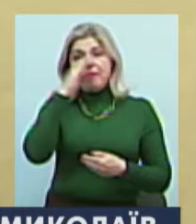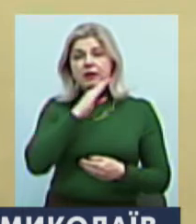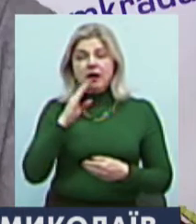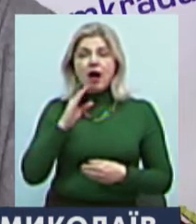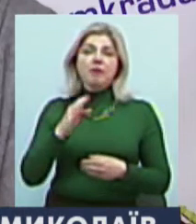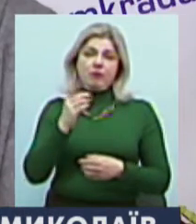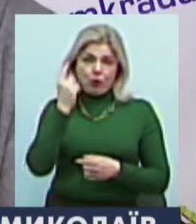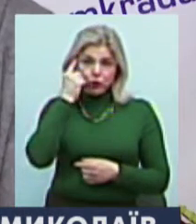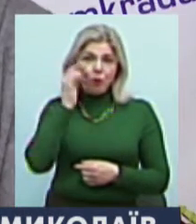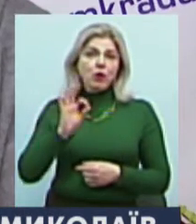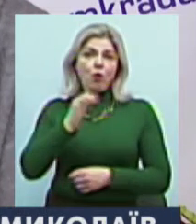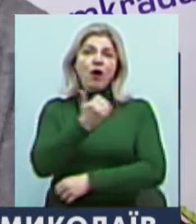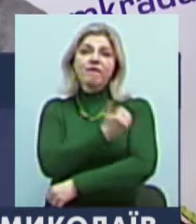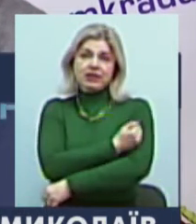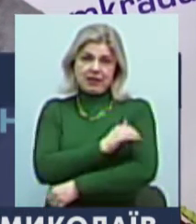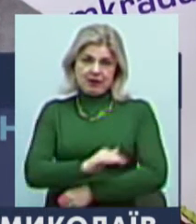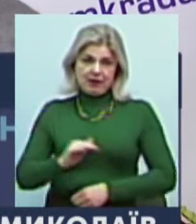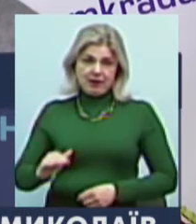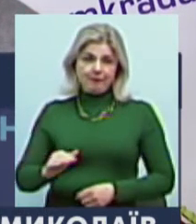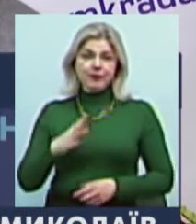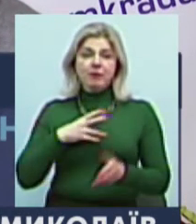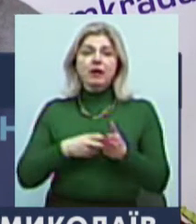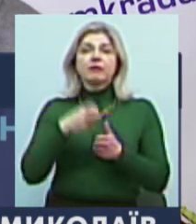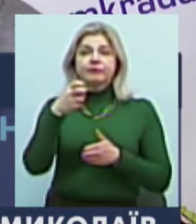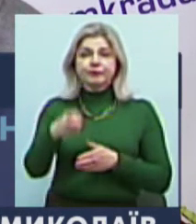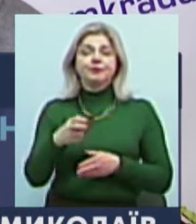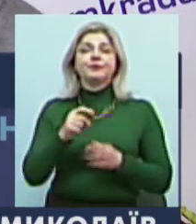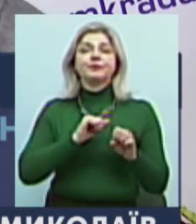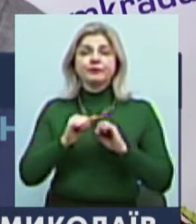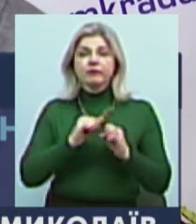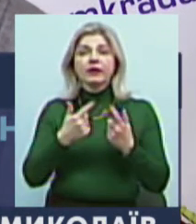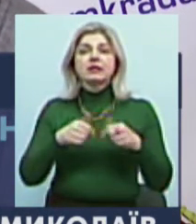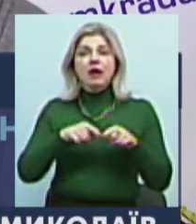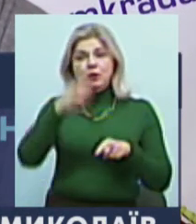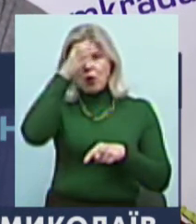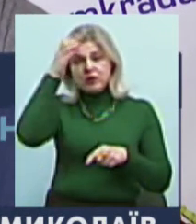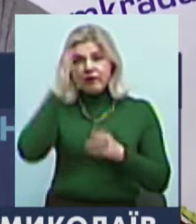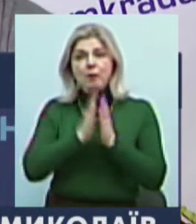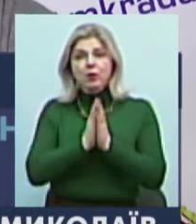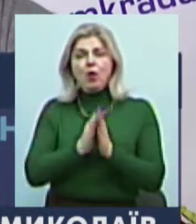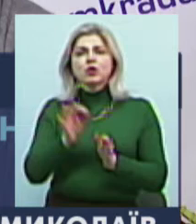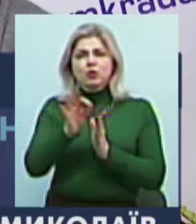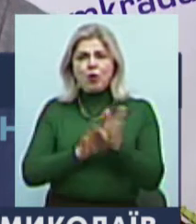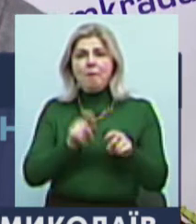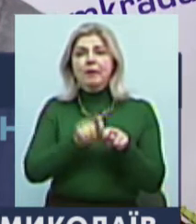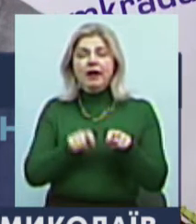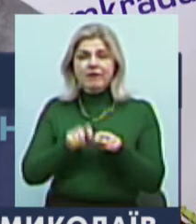дітей. Управлінням освіти направлено лист керівникам закладів освіти з проханням терміново перевірити